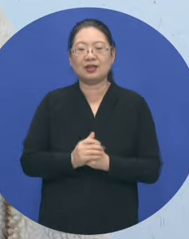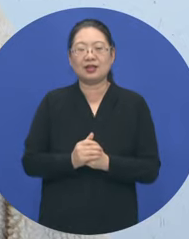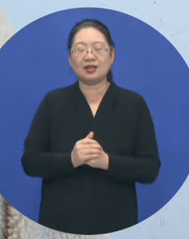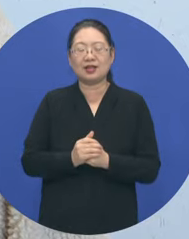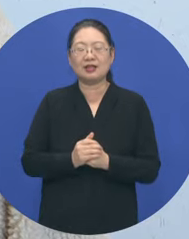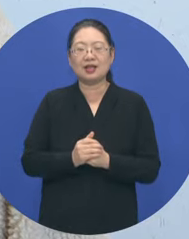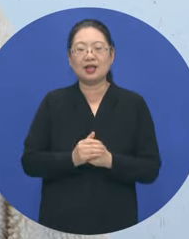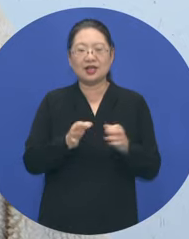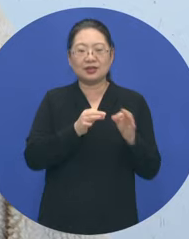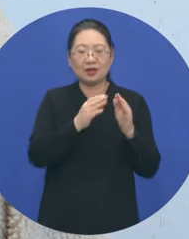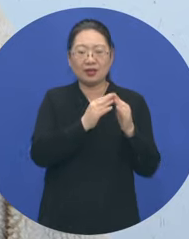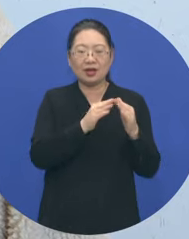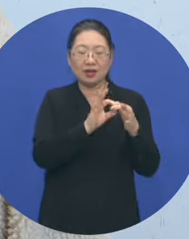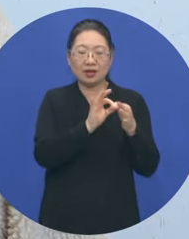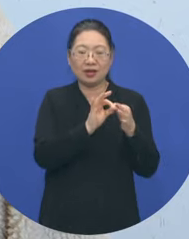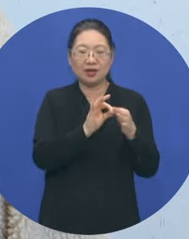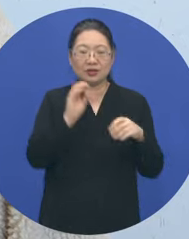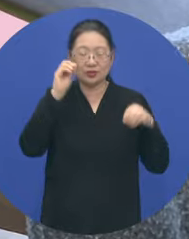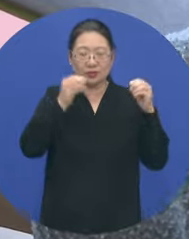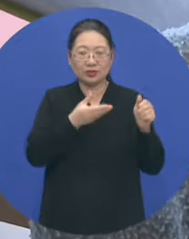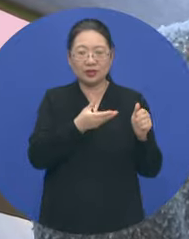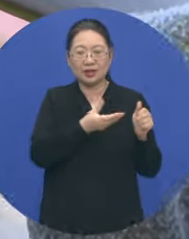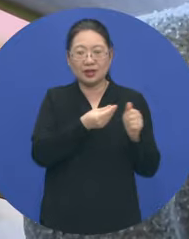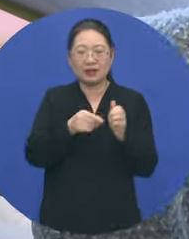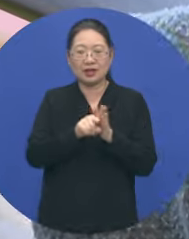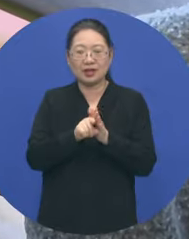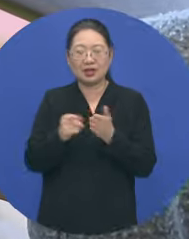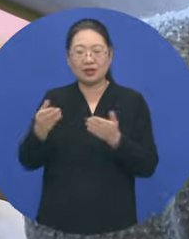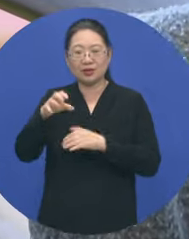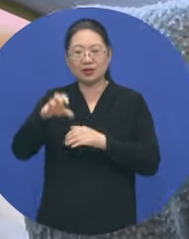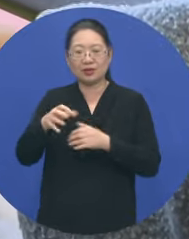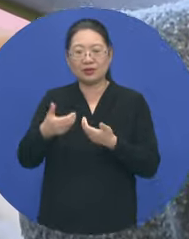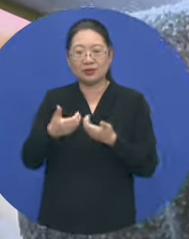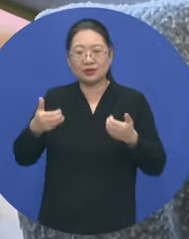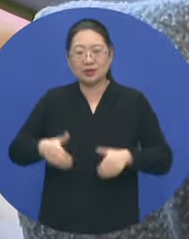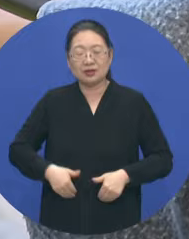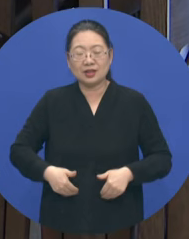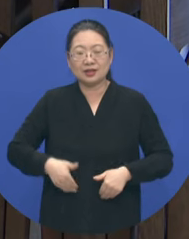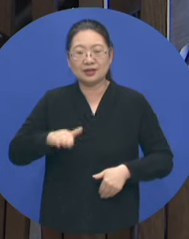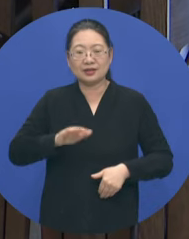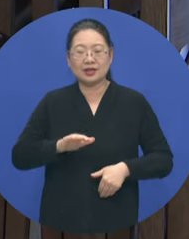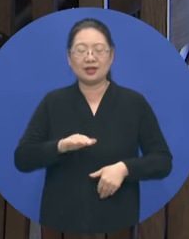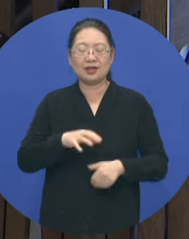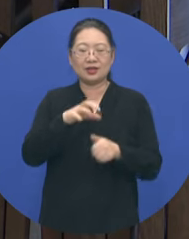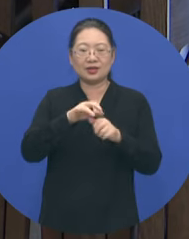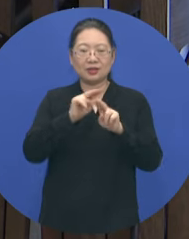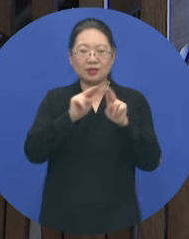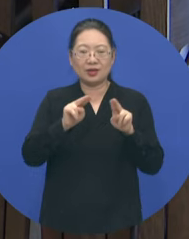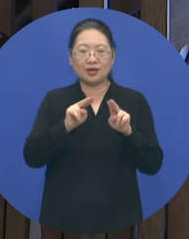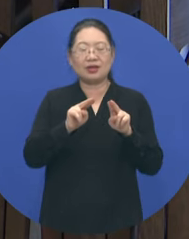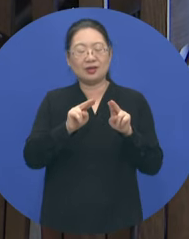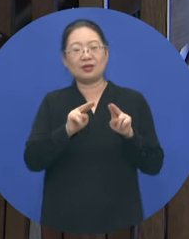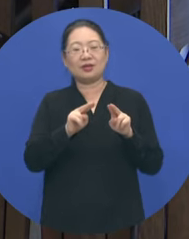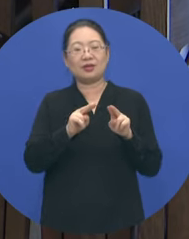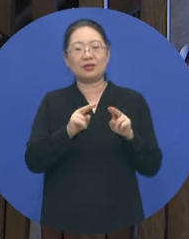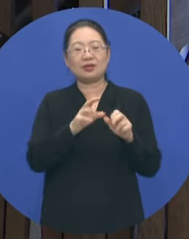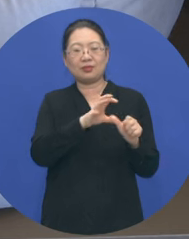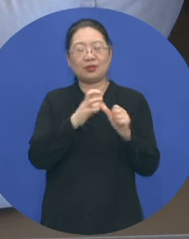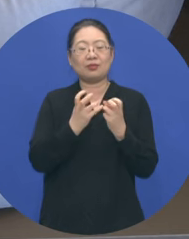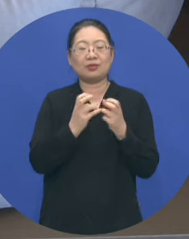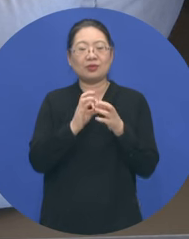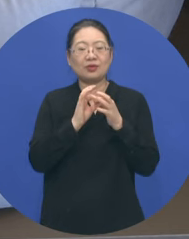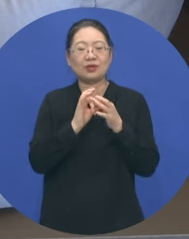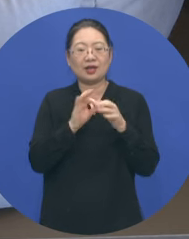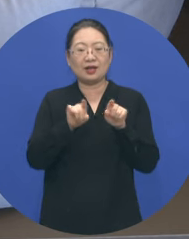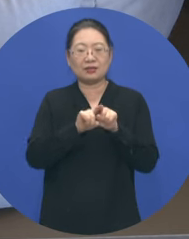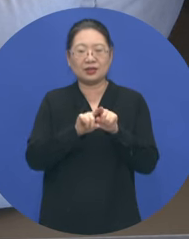식품섭객 업소의 경우 동물의 출입을 위해선 영업장과 분리하도록 돼 있는데 이 음식점은 규제 샌드박스를 통해 반려동물과 함께 출입할